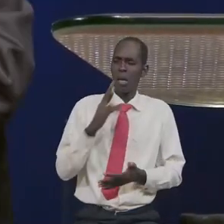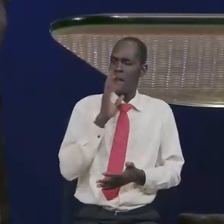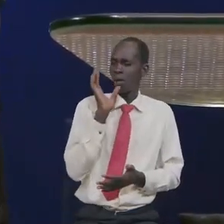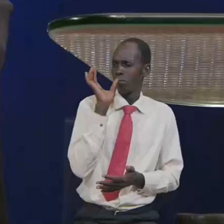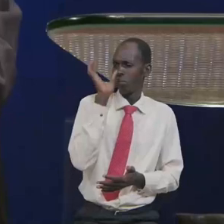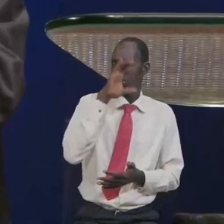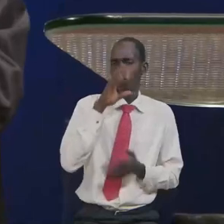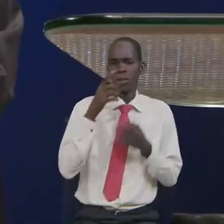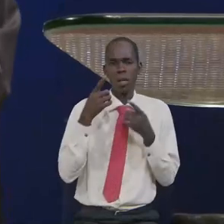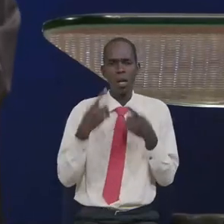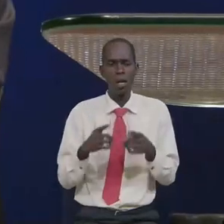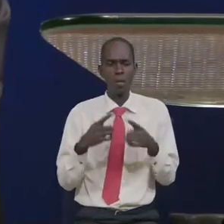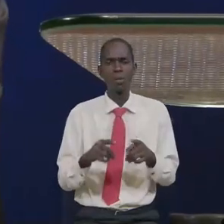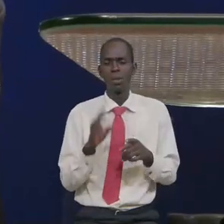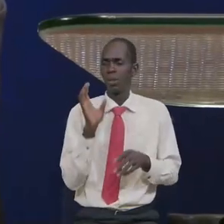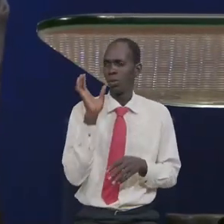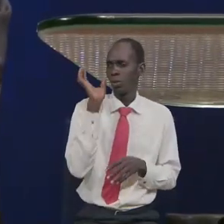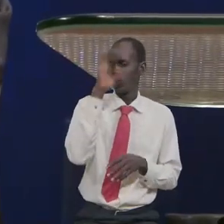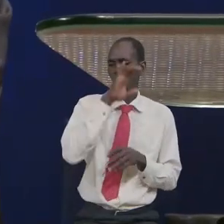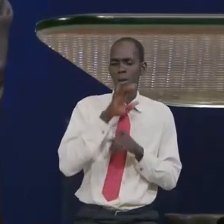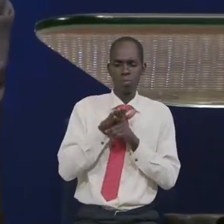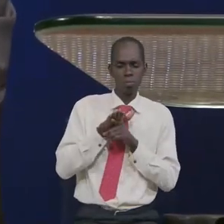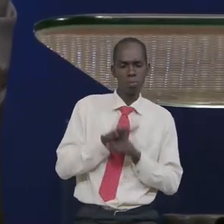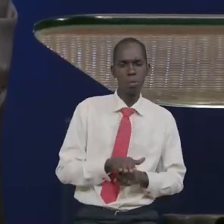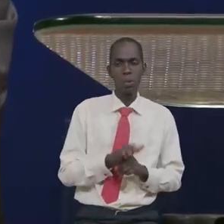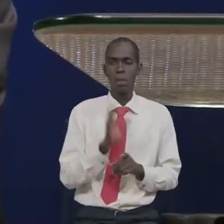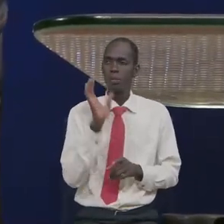étranges, des événements étrangers,